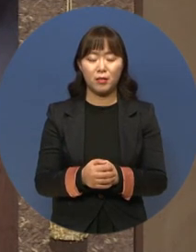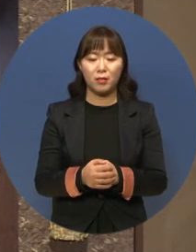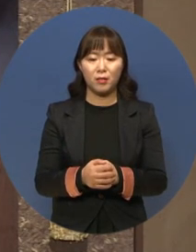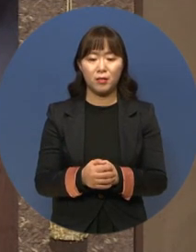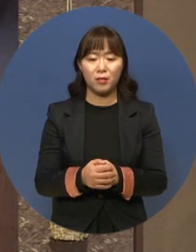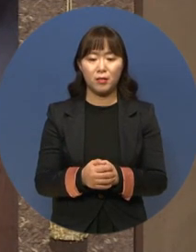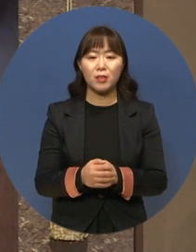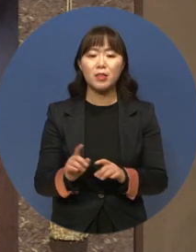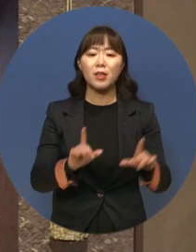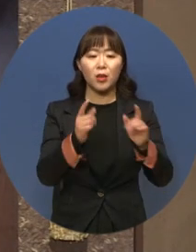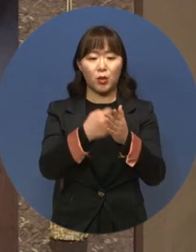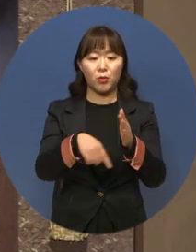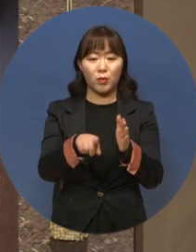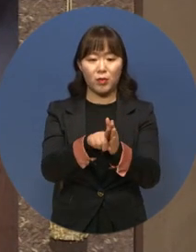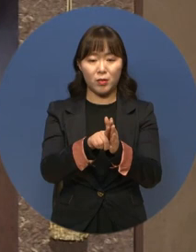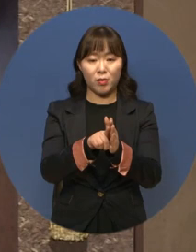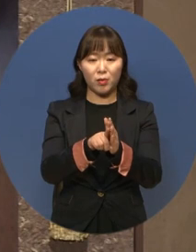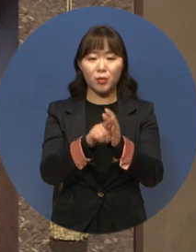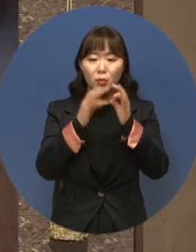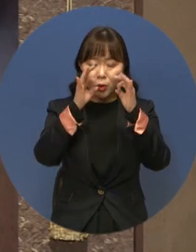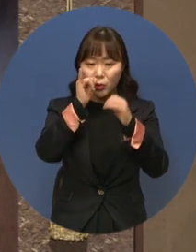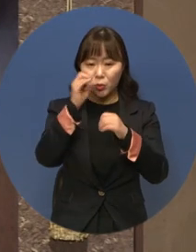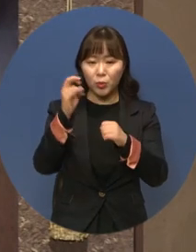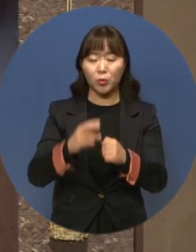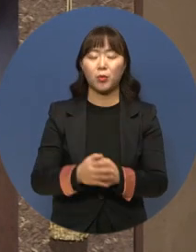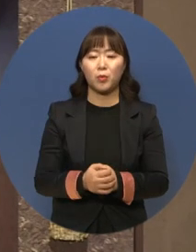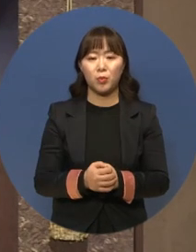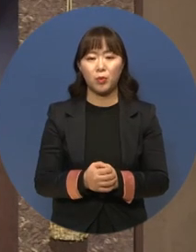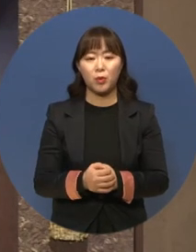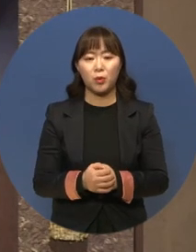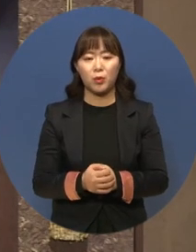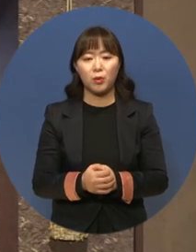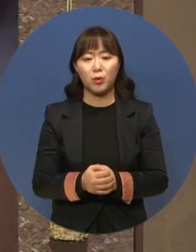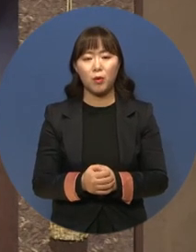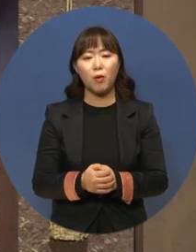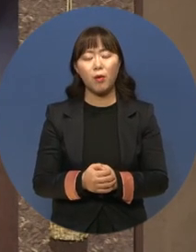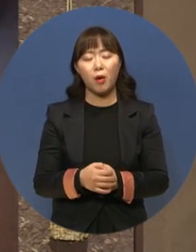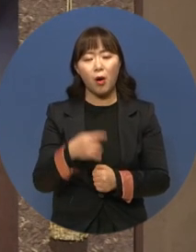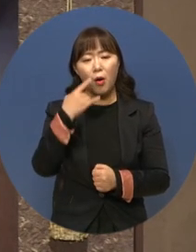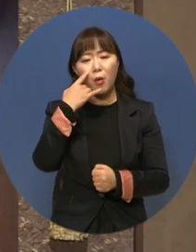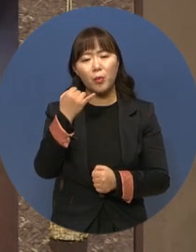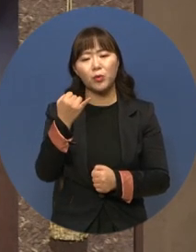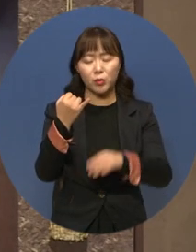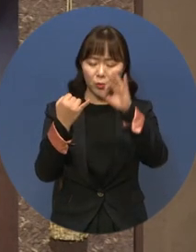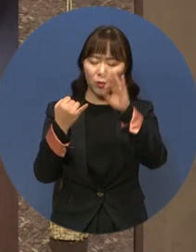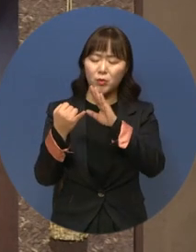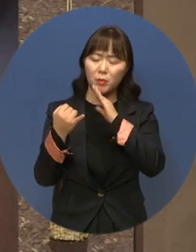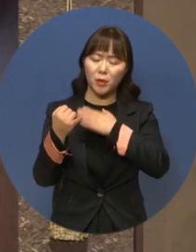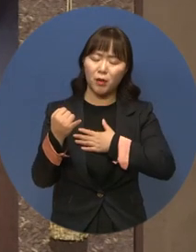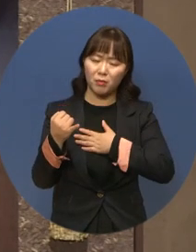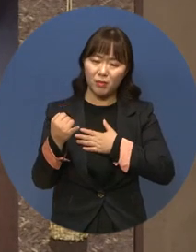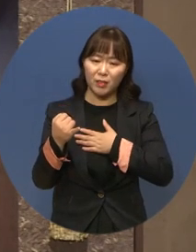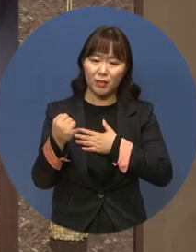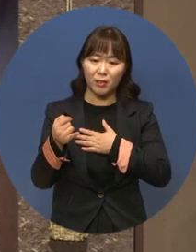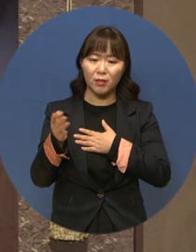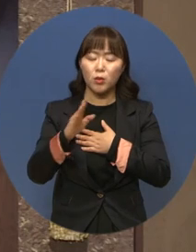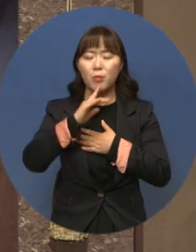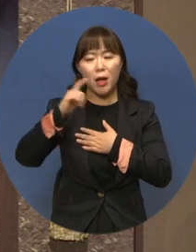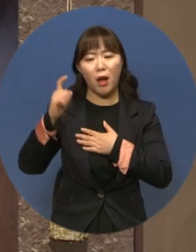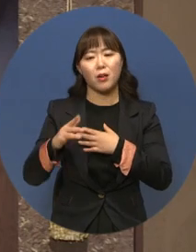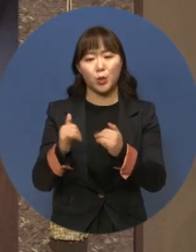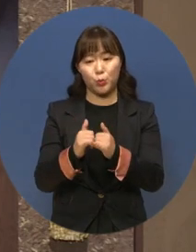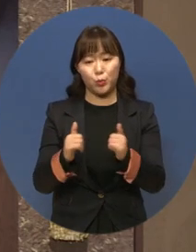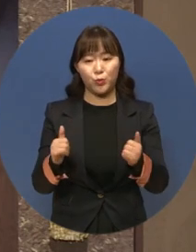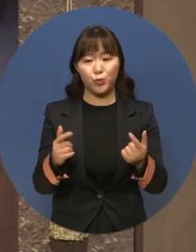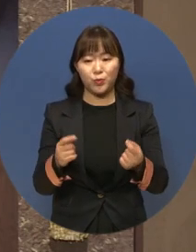열심히 이렇게 살려고 노력하고 있는 부분이고 엄마들 부분이 참 애처롭더라고요. 그래서 근데 강인하시더라고요.